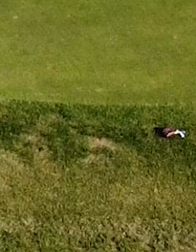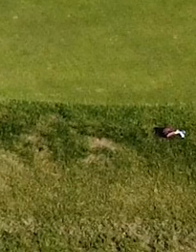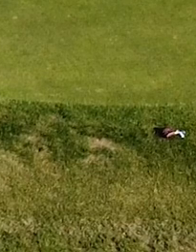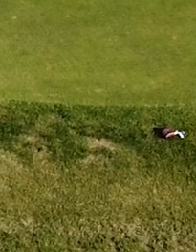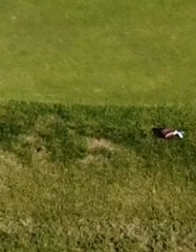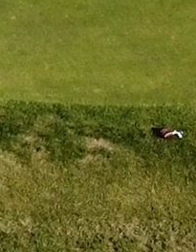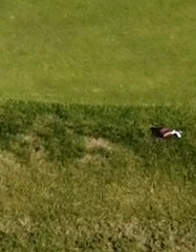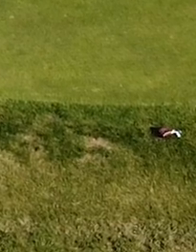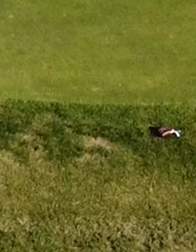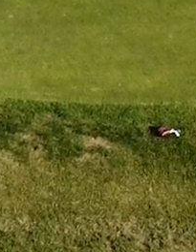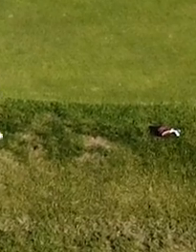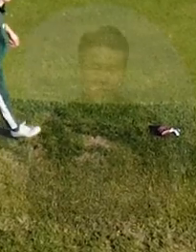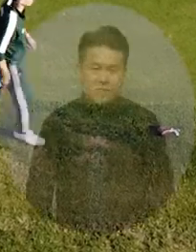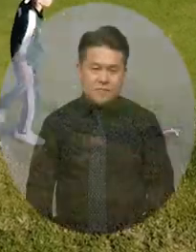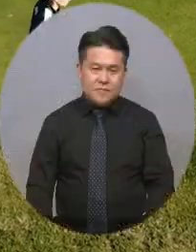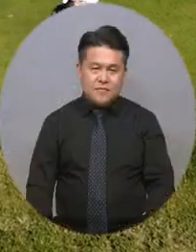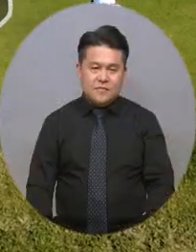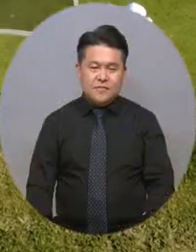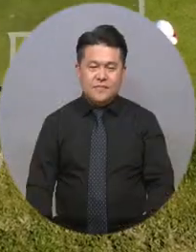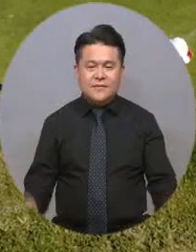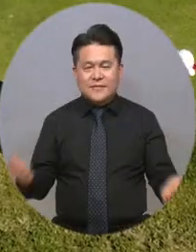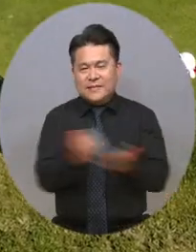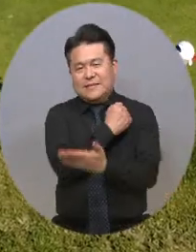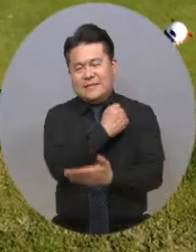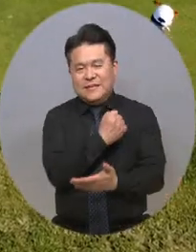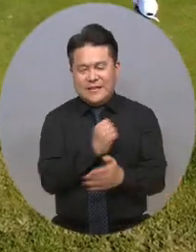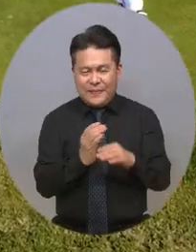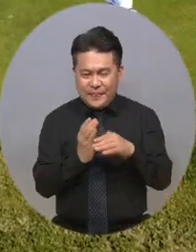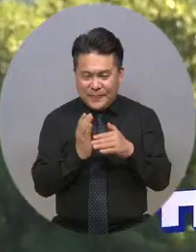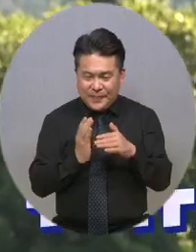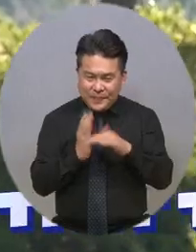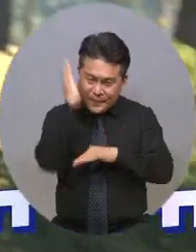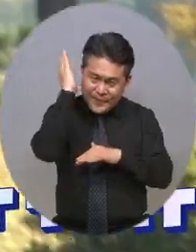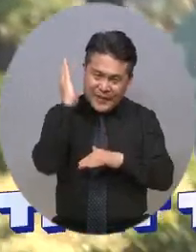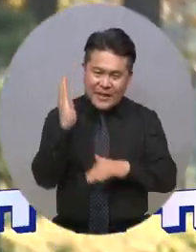버디 버디 버디 버디 버디. 아우. 응아.